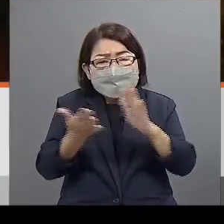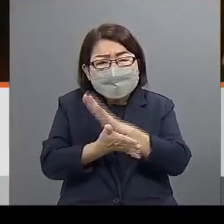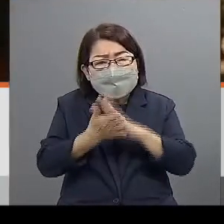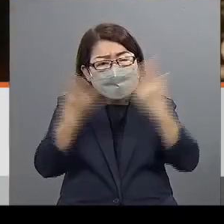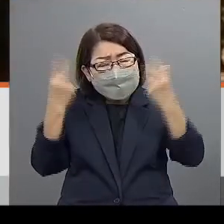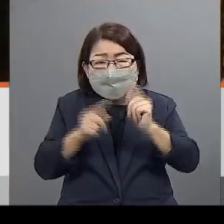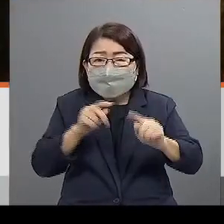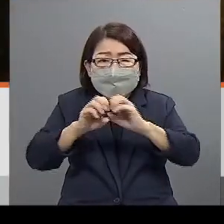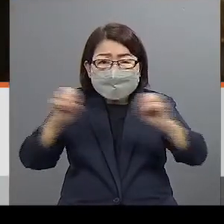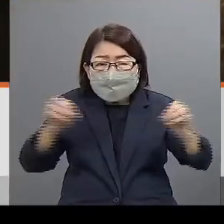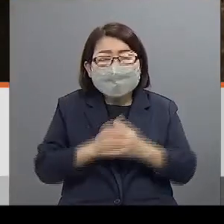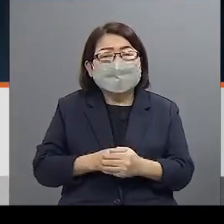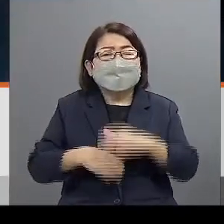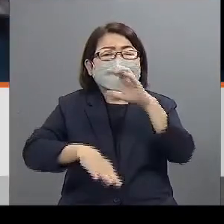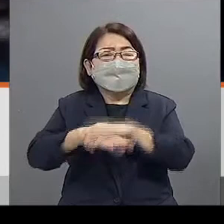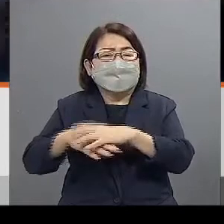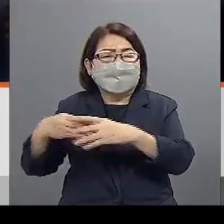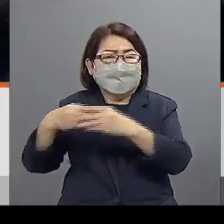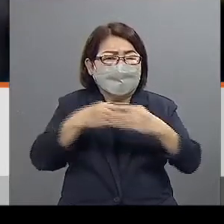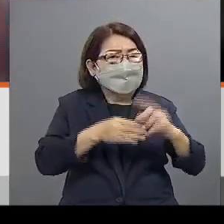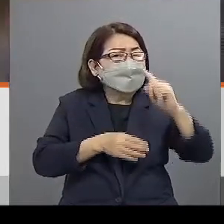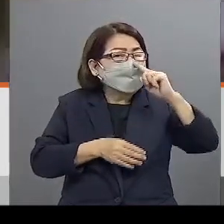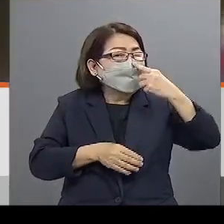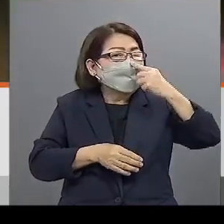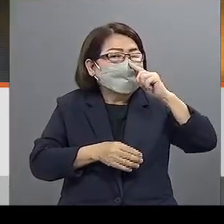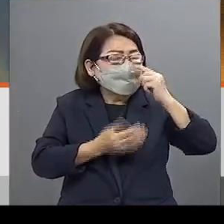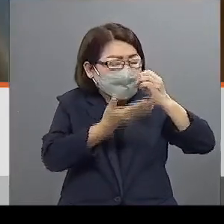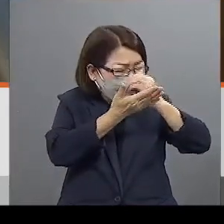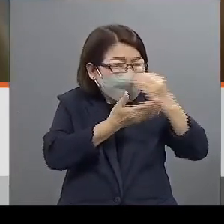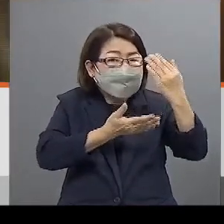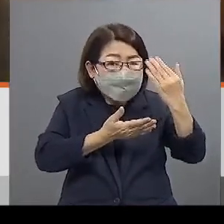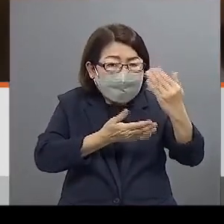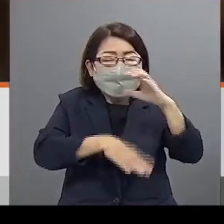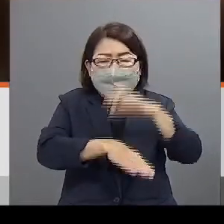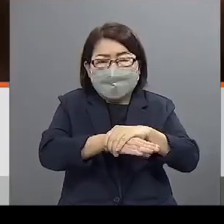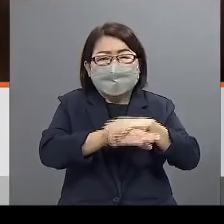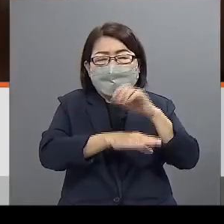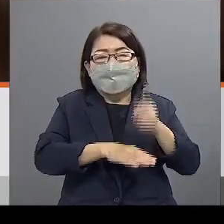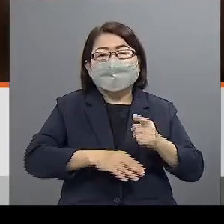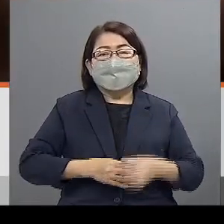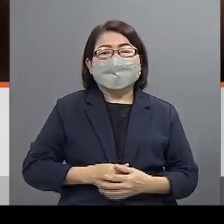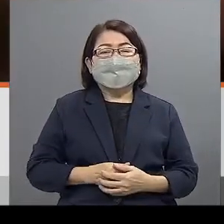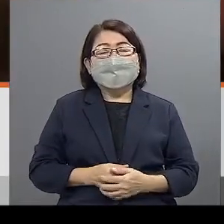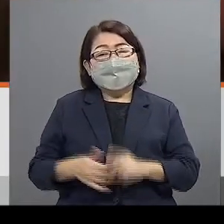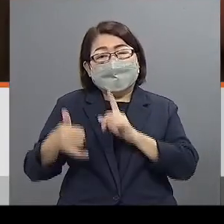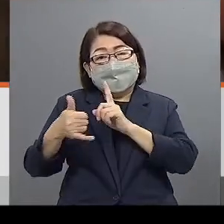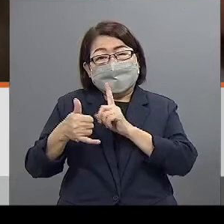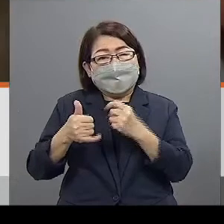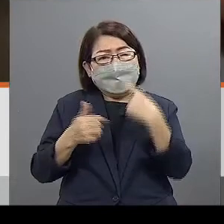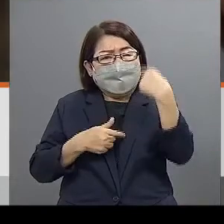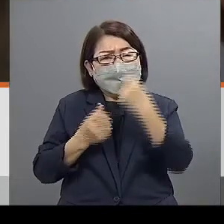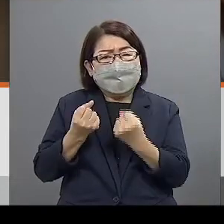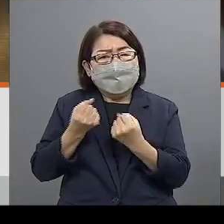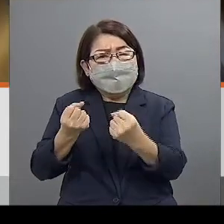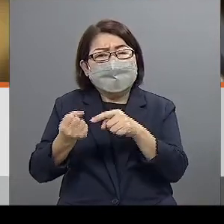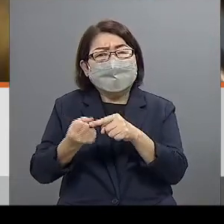ตัวไปสอบสวนตรวจหาเชื้อโควิด 19และดำเนินคดีตามกฎหมายสอบสวนผู้นำพาให้การนะคะว่าถูกว่าจ้าง